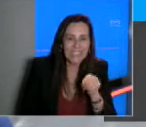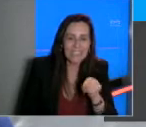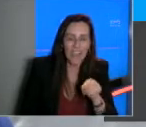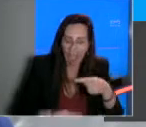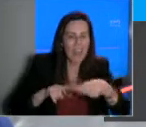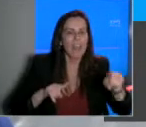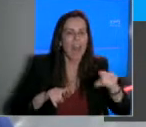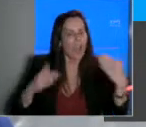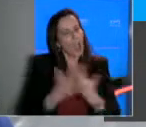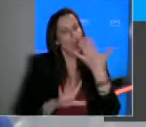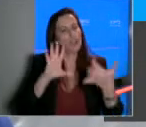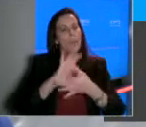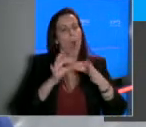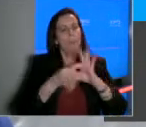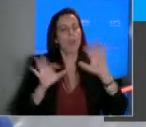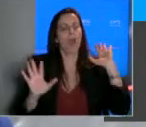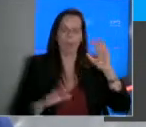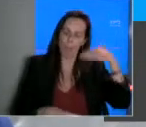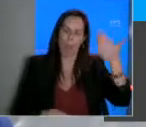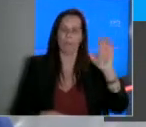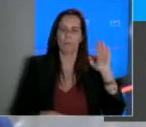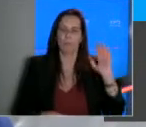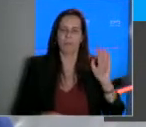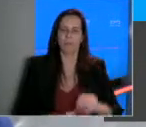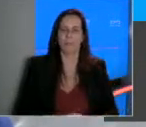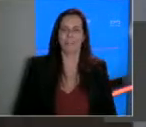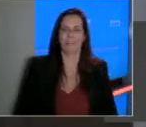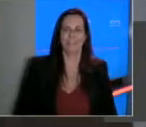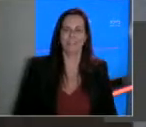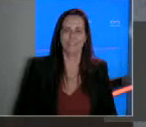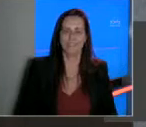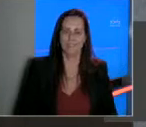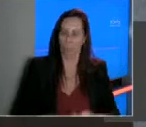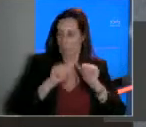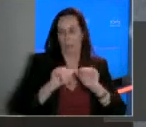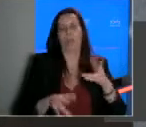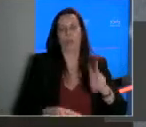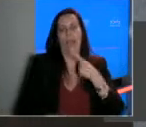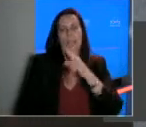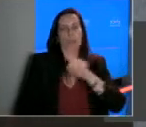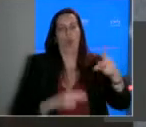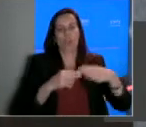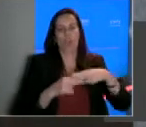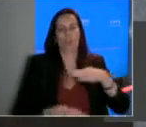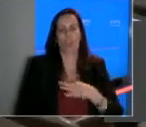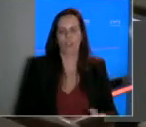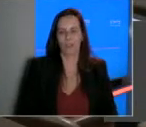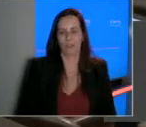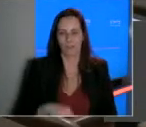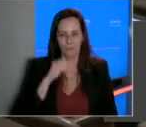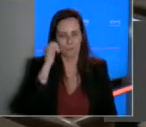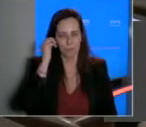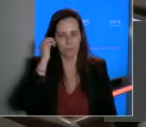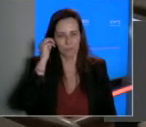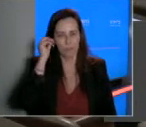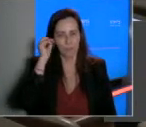זה ענף חדש שיכניסו אותו לאולימפיאדה. בעד, מה, אני יכולה להגיד נגד לשכן שלי? מי מרים רגב בעד? אני